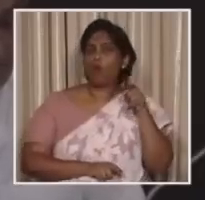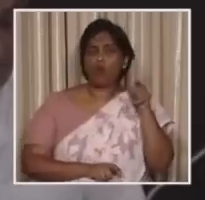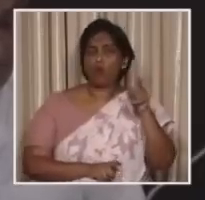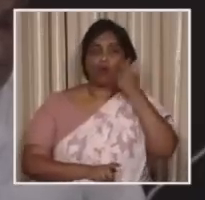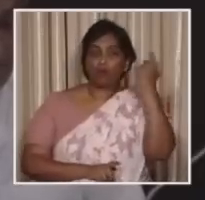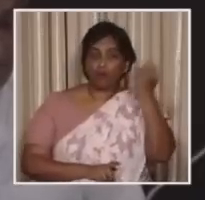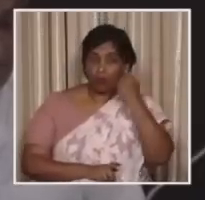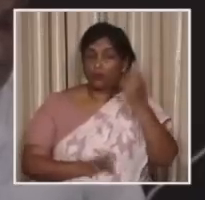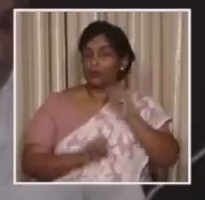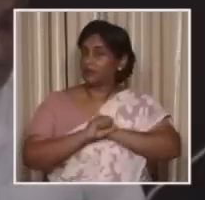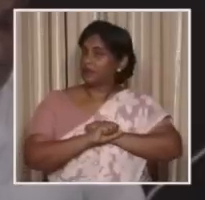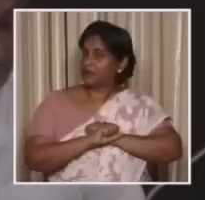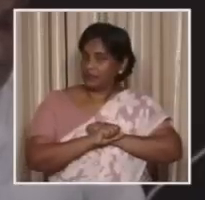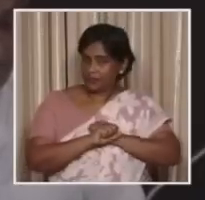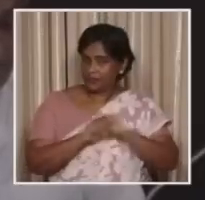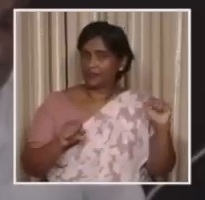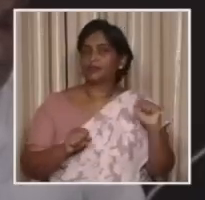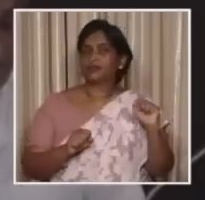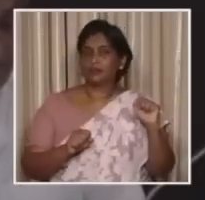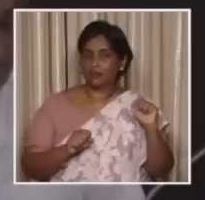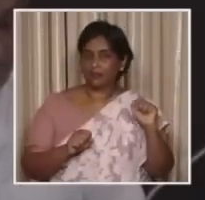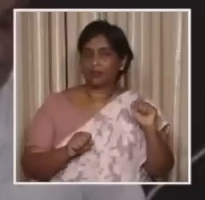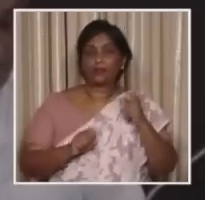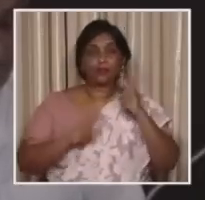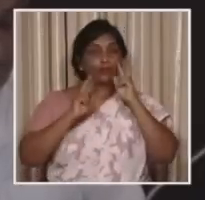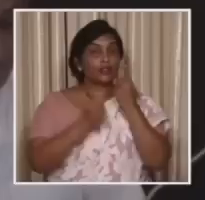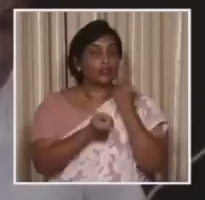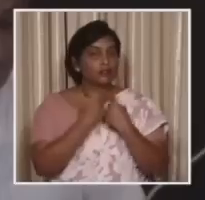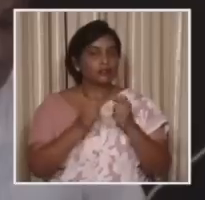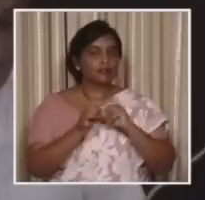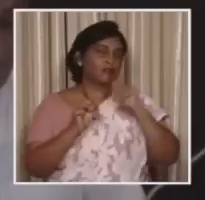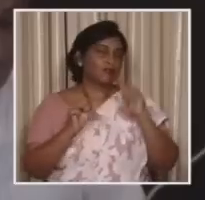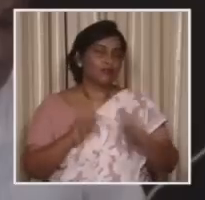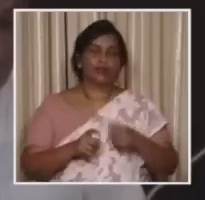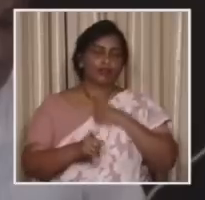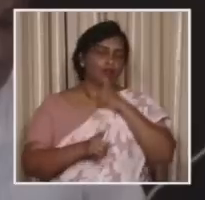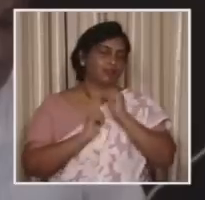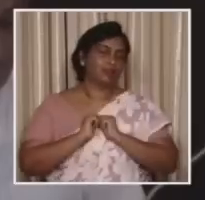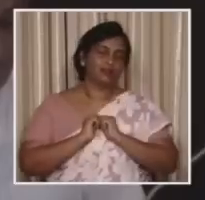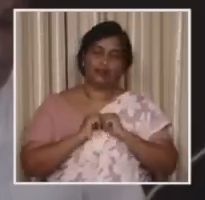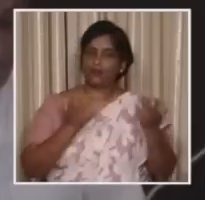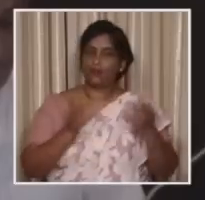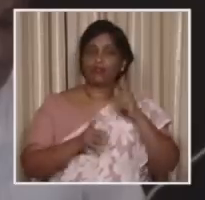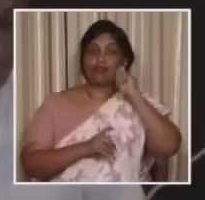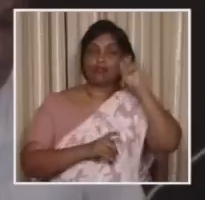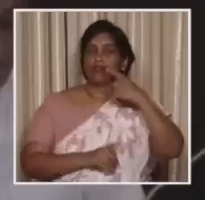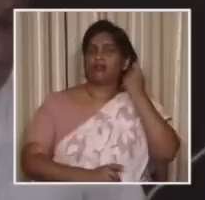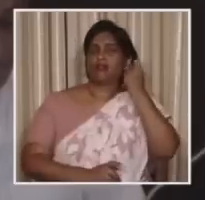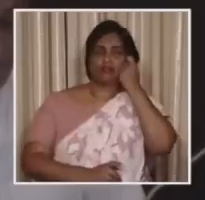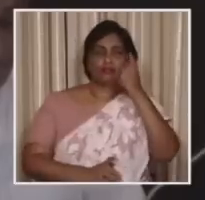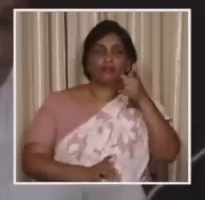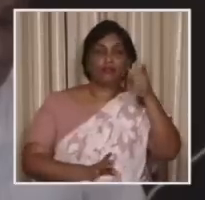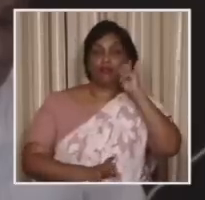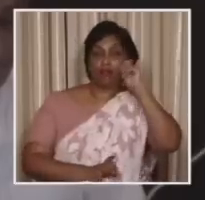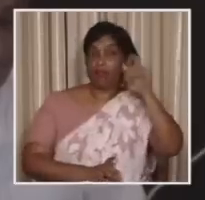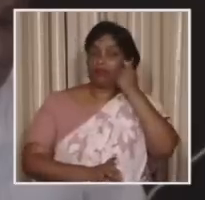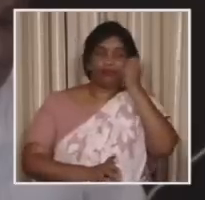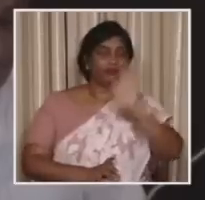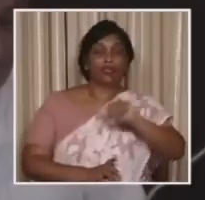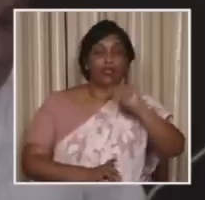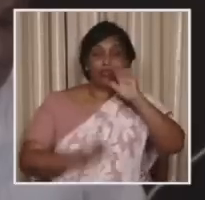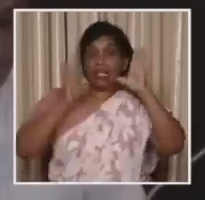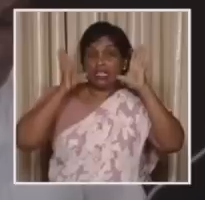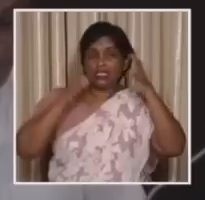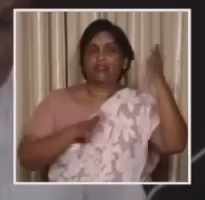හොයලා හොයන්නේ නැති පරීක්ෂණ මණ්ඩල ගැන අපිට කතා කරලා වැඩක් නැහැ. අබුහින් මිත්‍යාවක් නෙමෙයි. අබුහින්